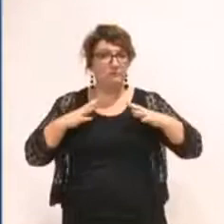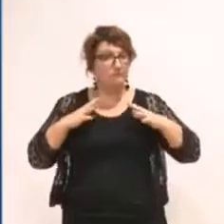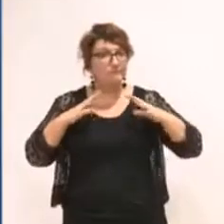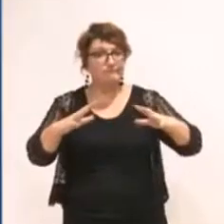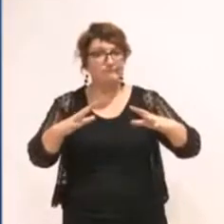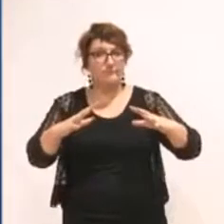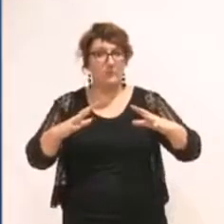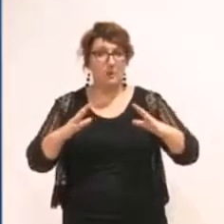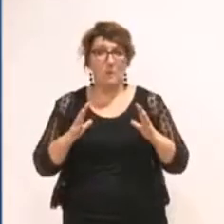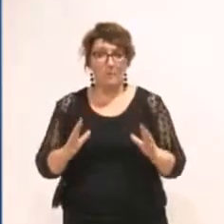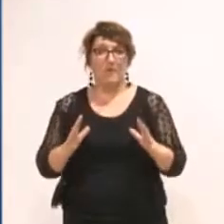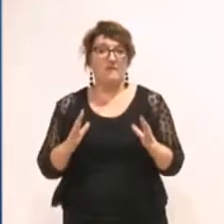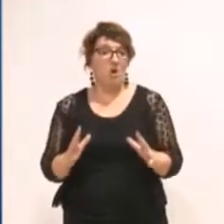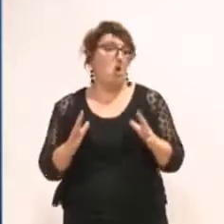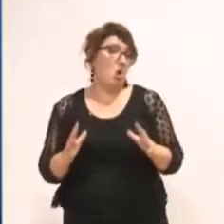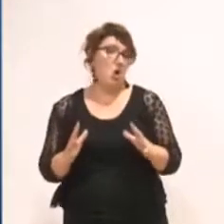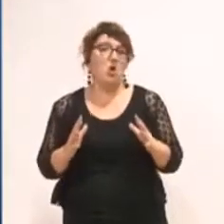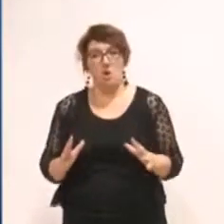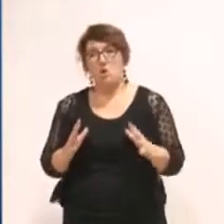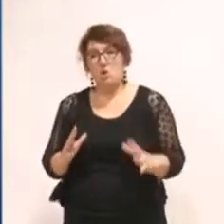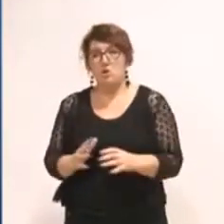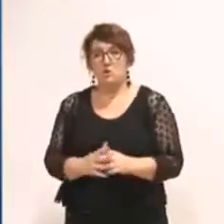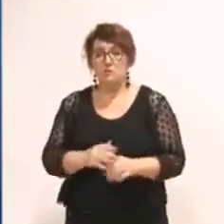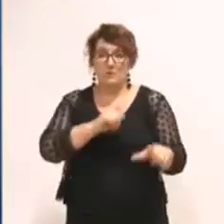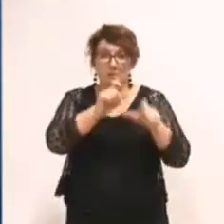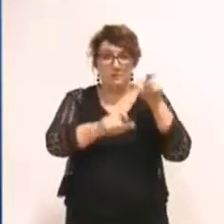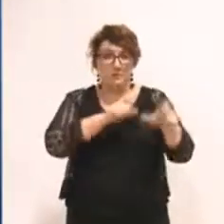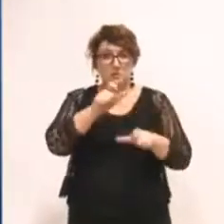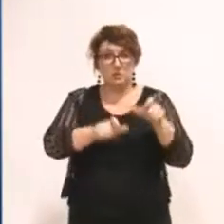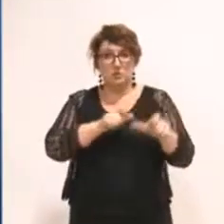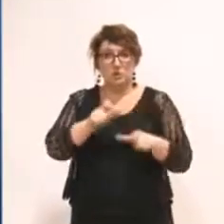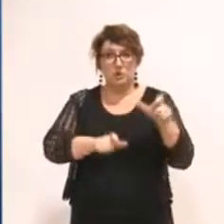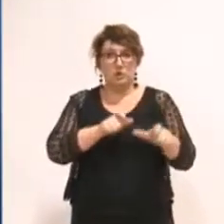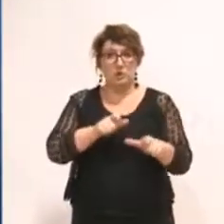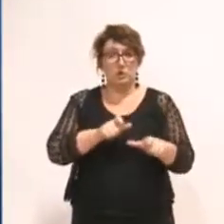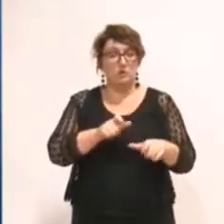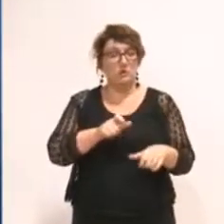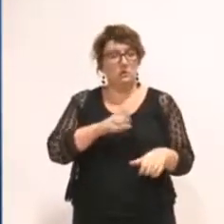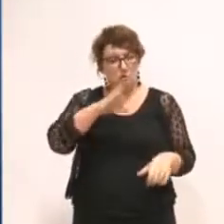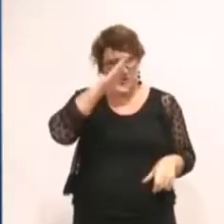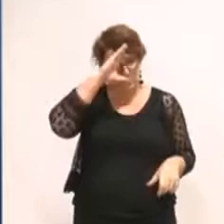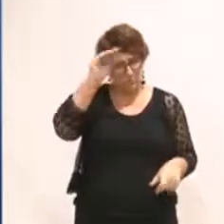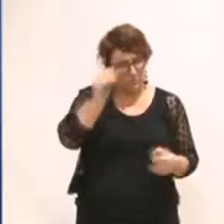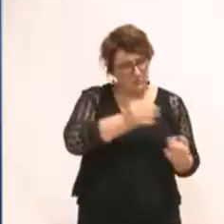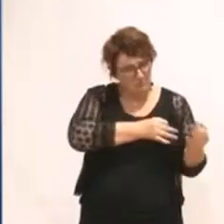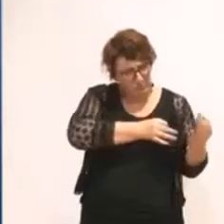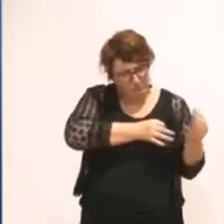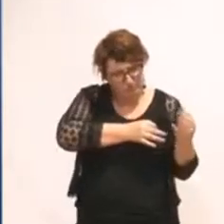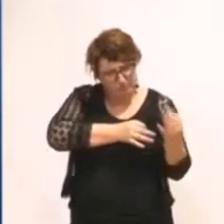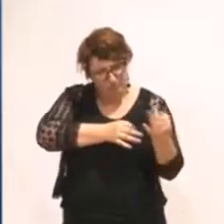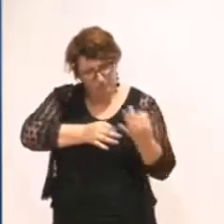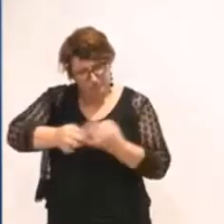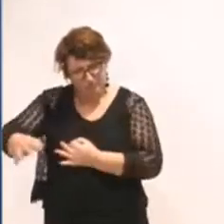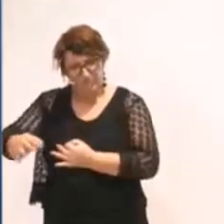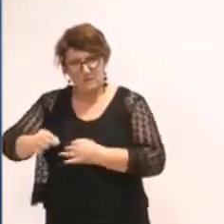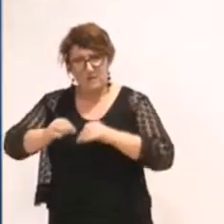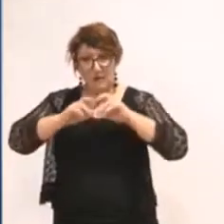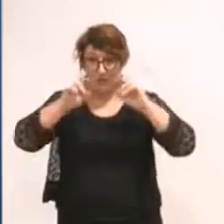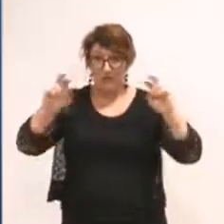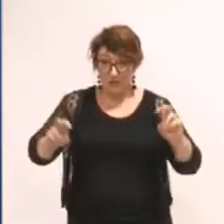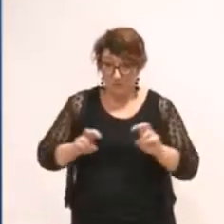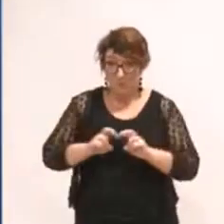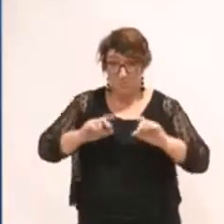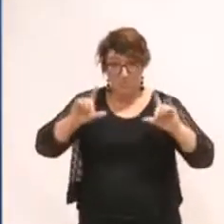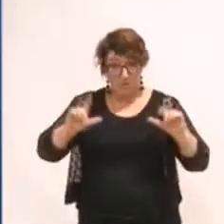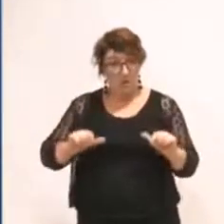bénévole. Hein. Voilà. Donc on remplace une permanence de professionnels formés